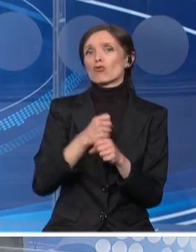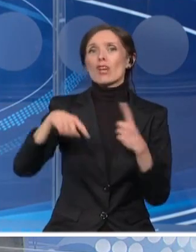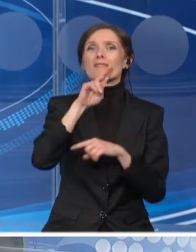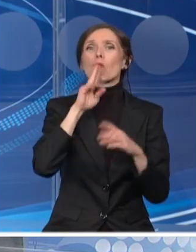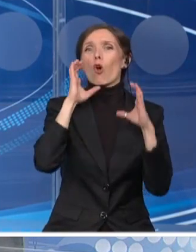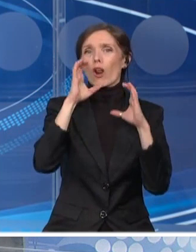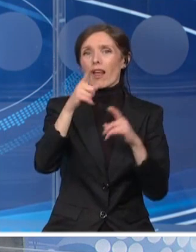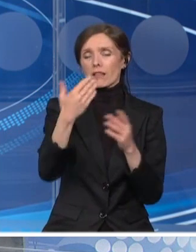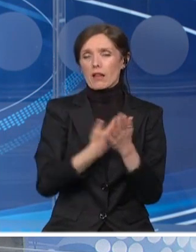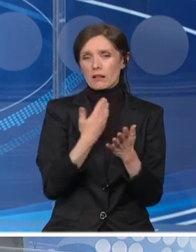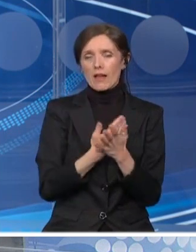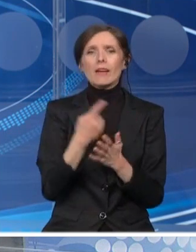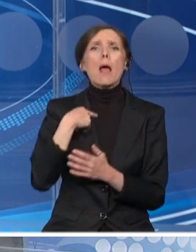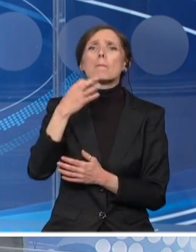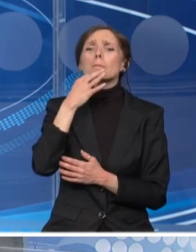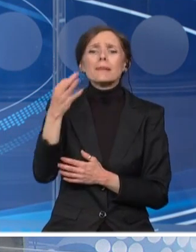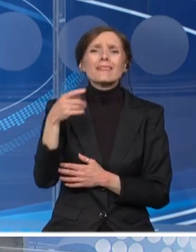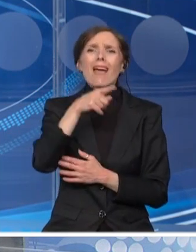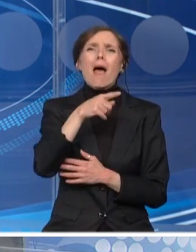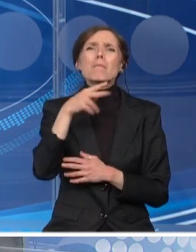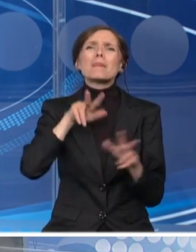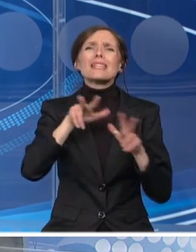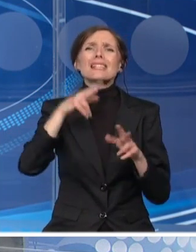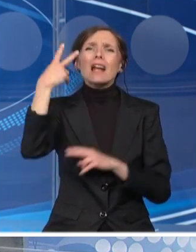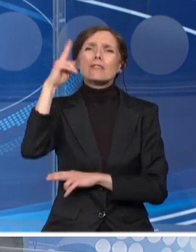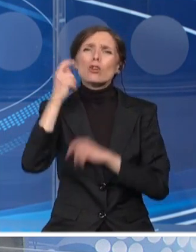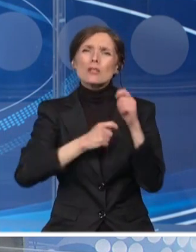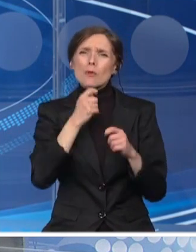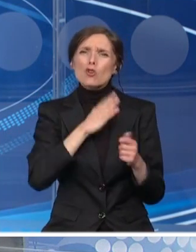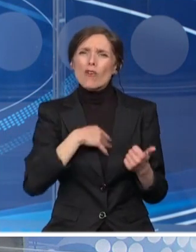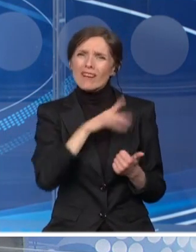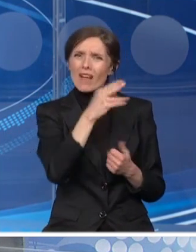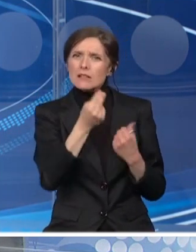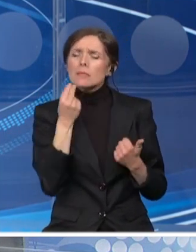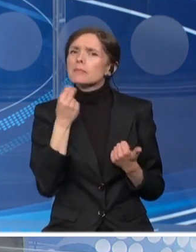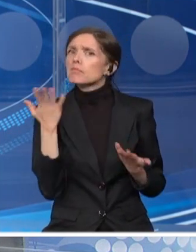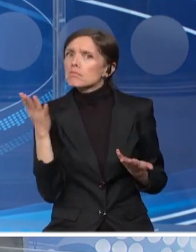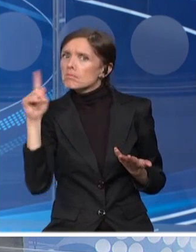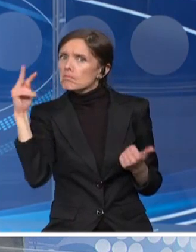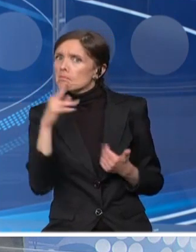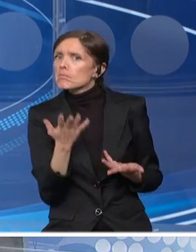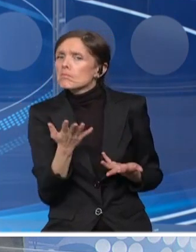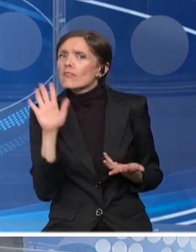vi tumačite saopštenje iz Ministarstva inostranih poslova Hrvatske i izjave kolege Radmana?